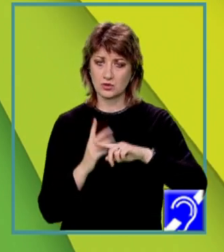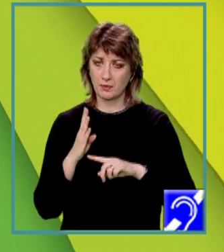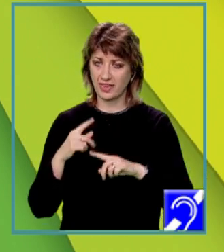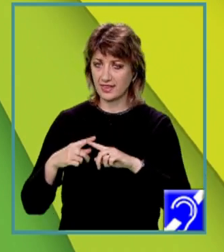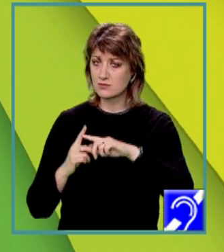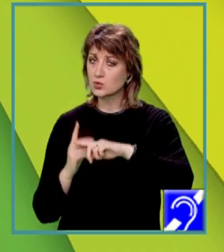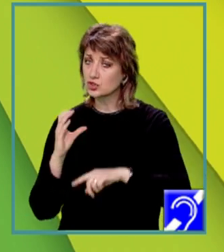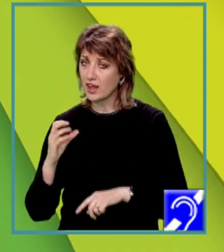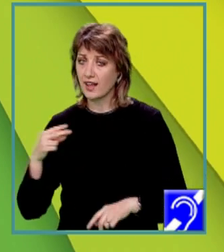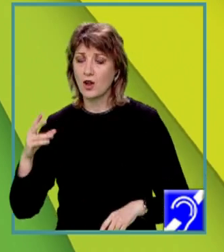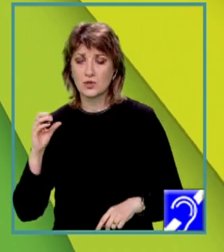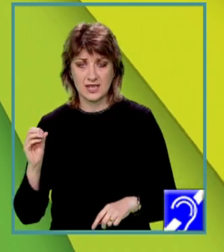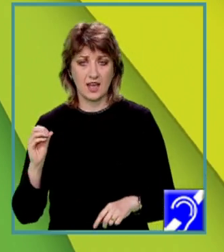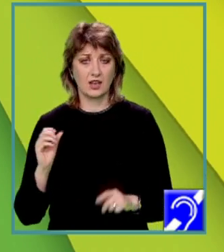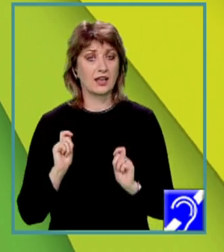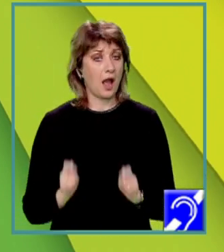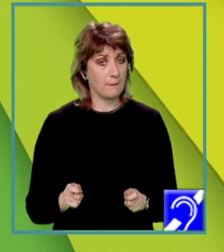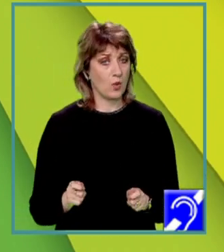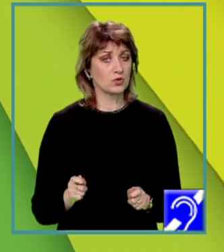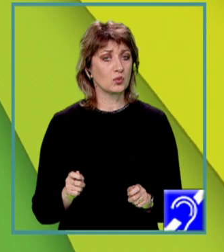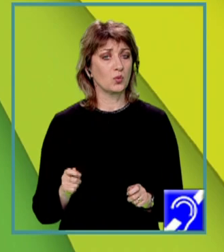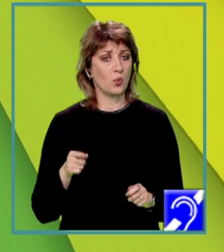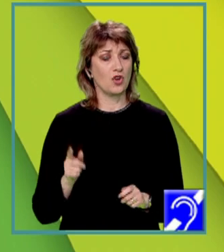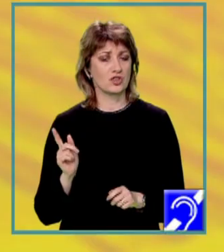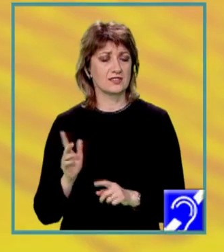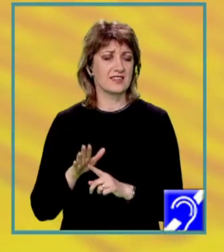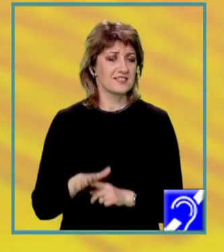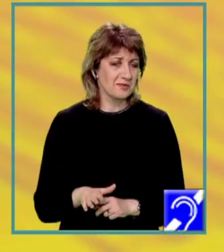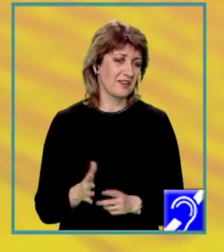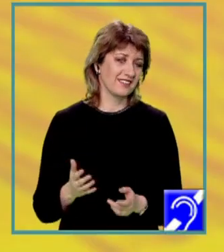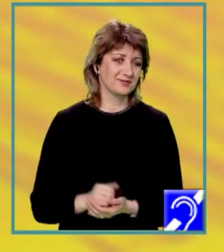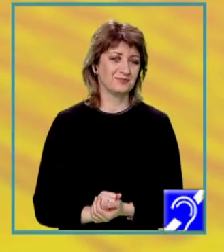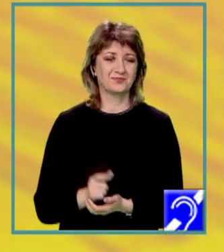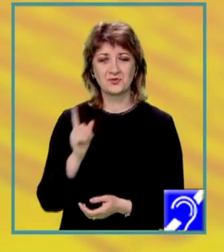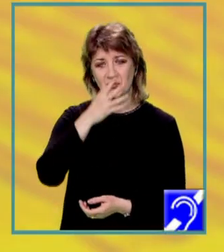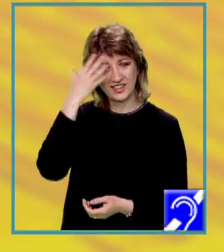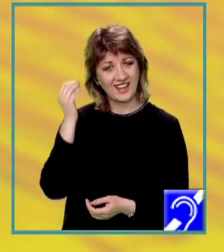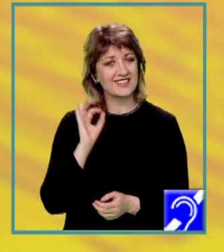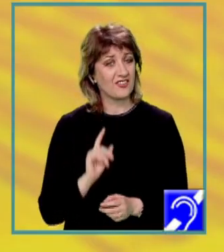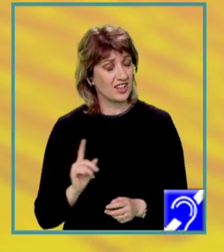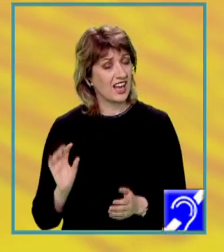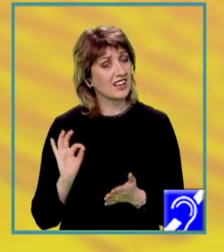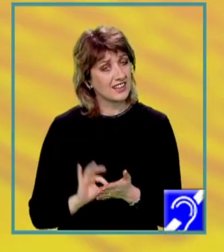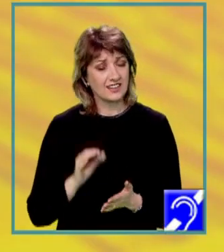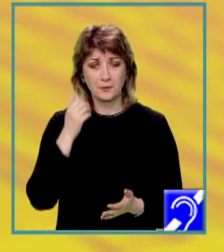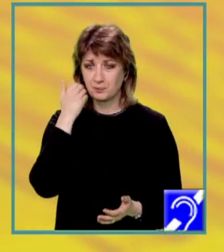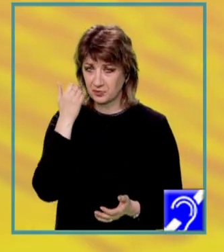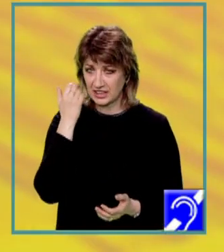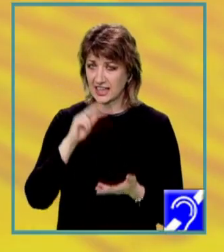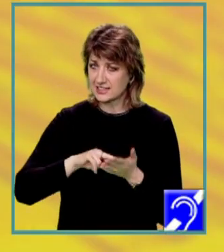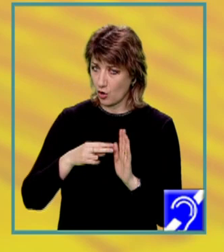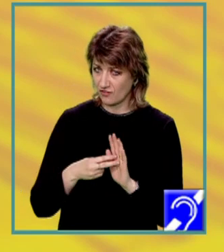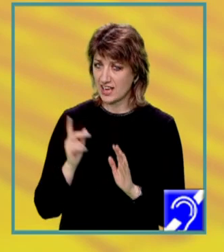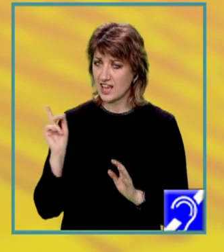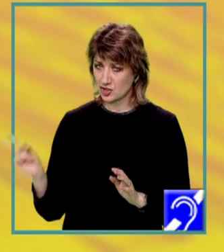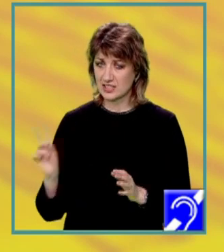c egal cu zero evidentgroup port cu acest discriminant Nu uitați de fiecare dată când rezolvat